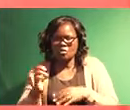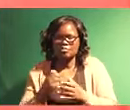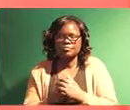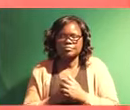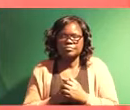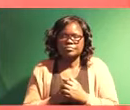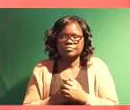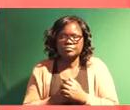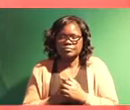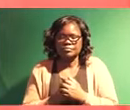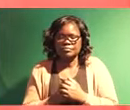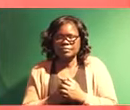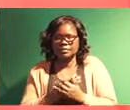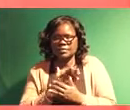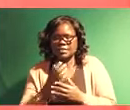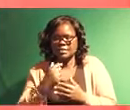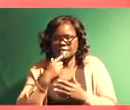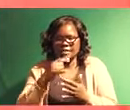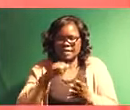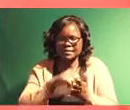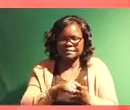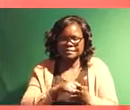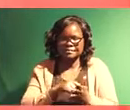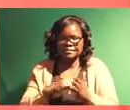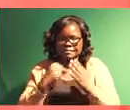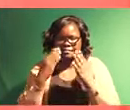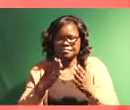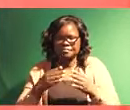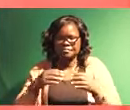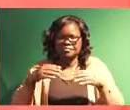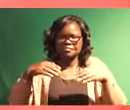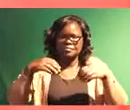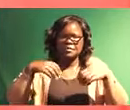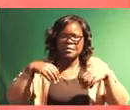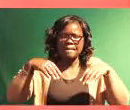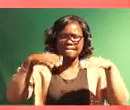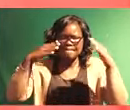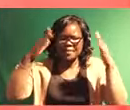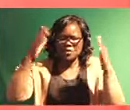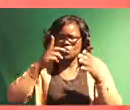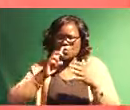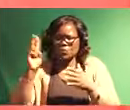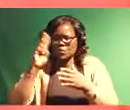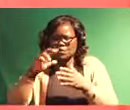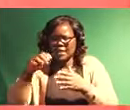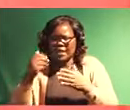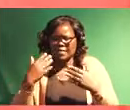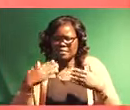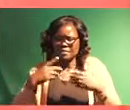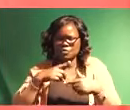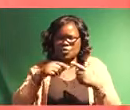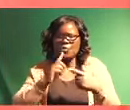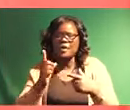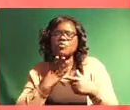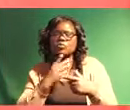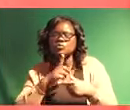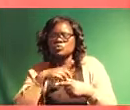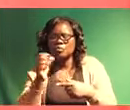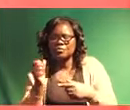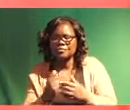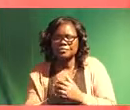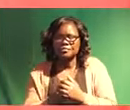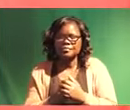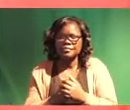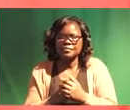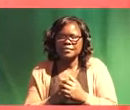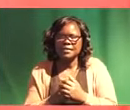demagogue. Demagogue ni kusema mtu mkubwa yule anatumia watu wengine kufika pahali anataka kufika.